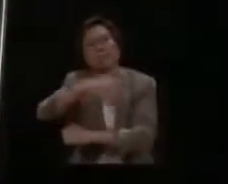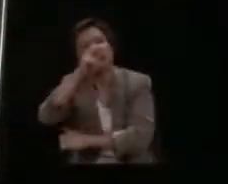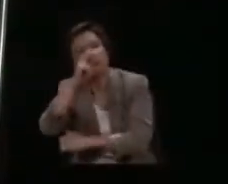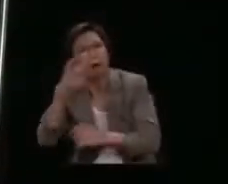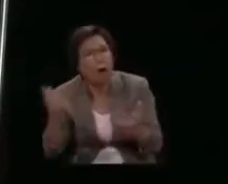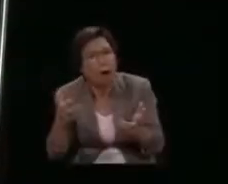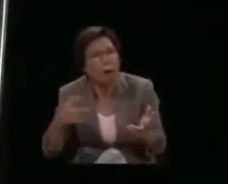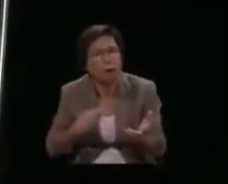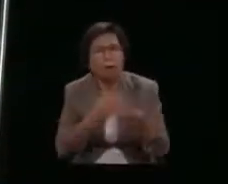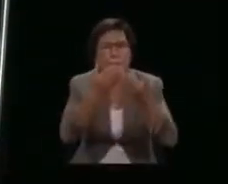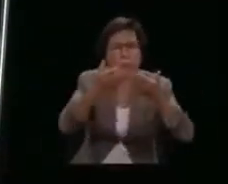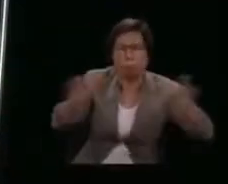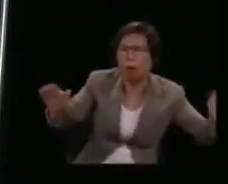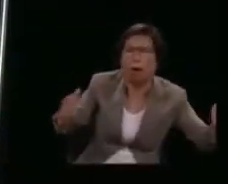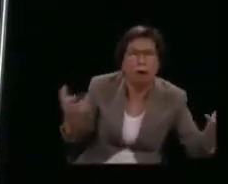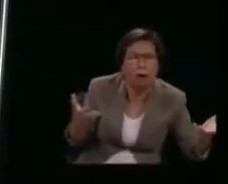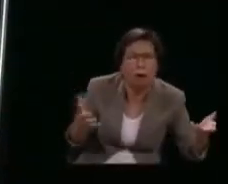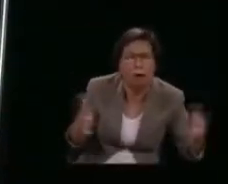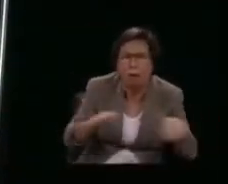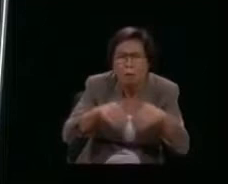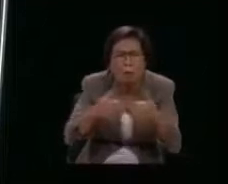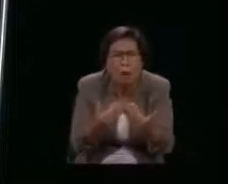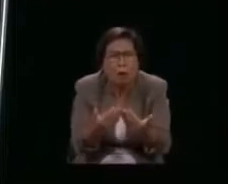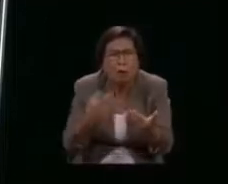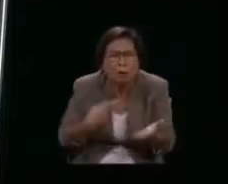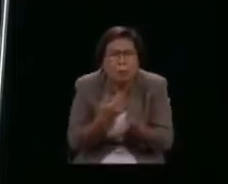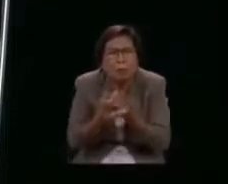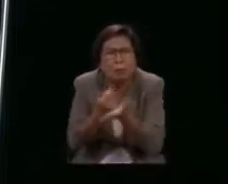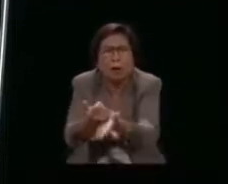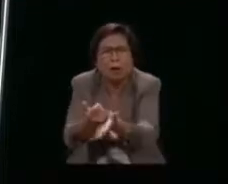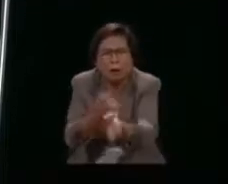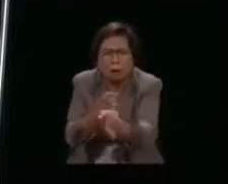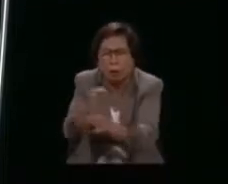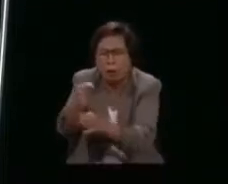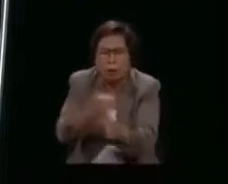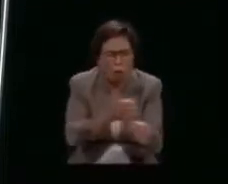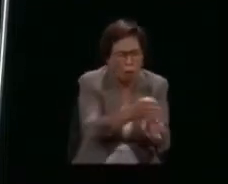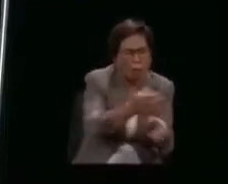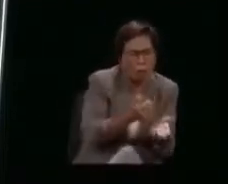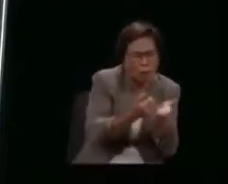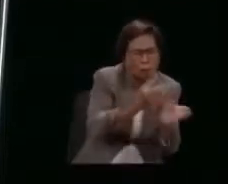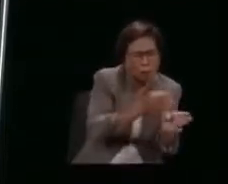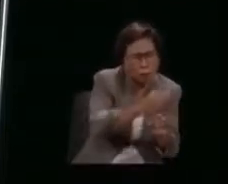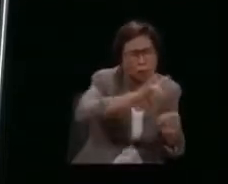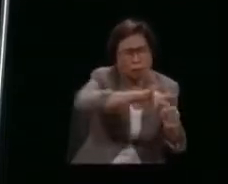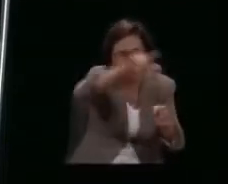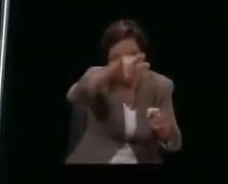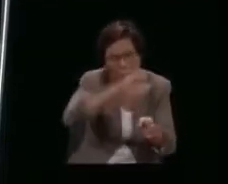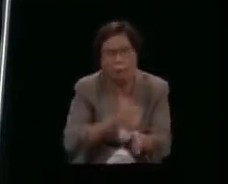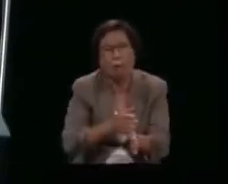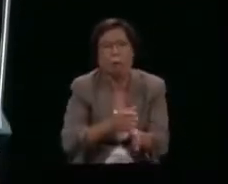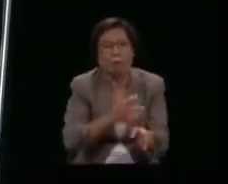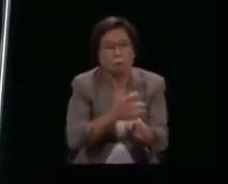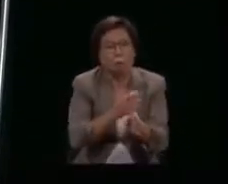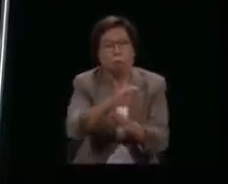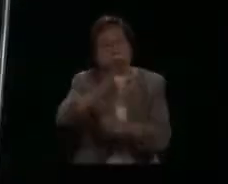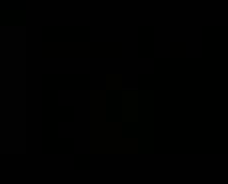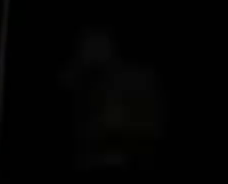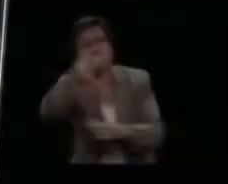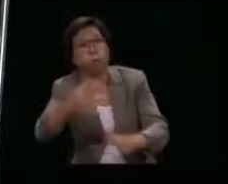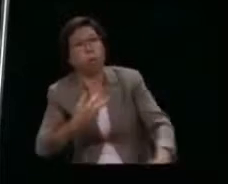macam mana kita nak buka dan bagaimana kita nak membantu sektor-sektor seperti penerbangan yang terkesan begitu